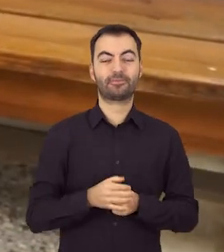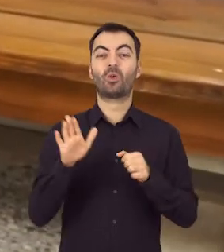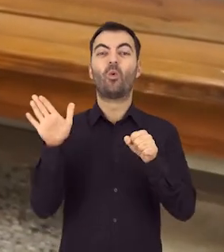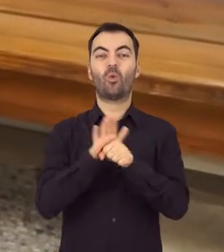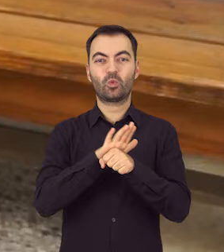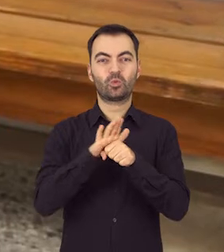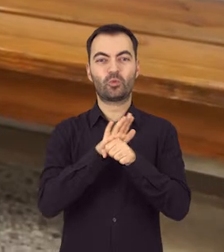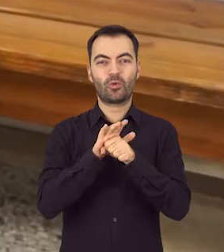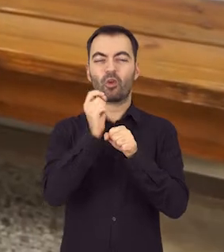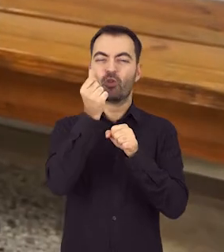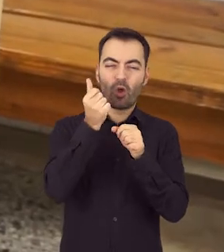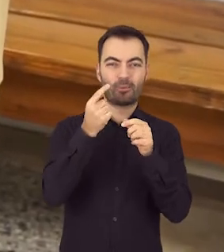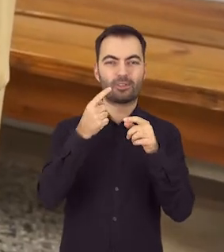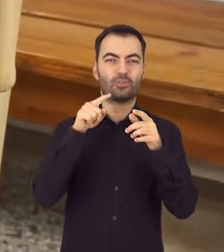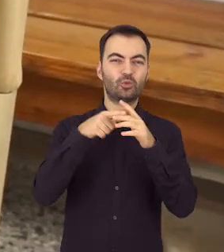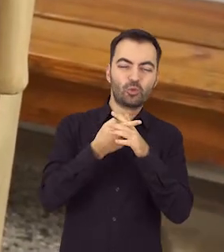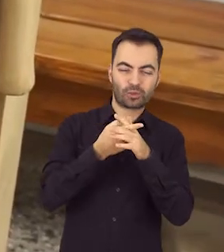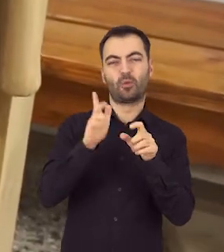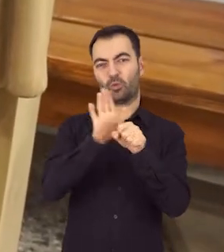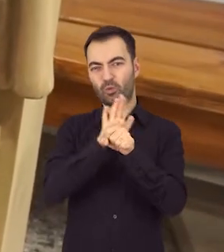oraz uzupełnienia drobnych ubytków.